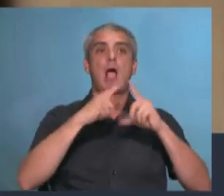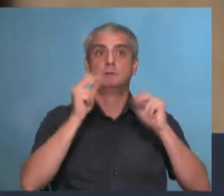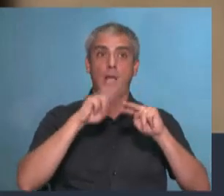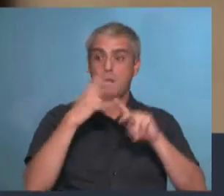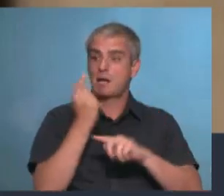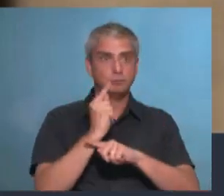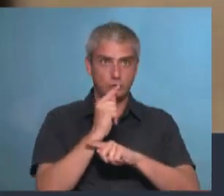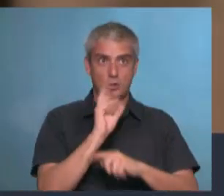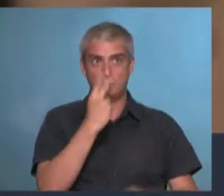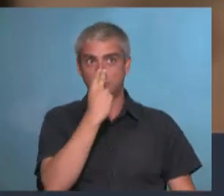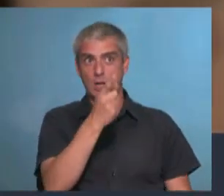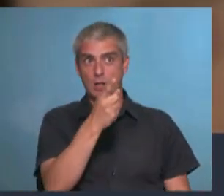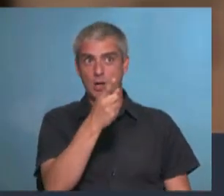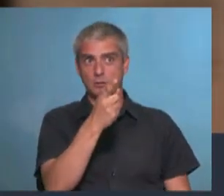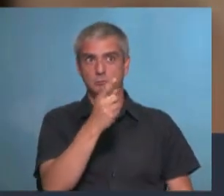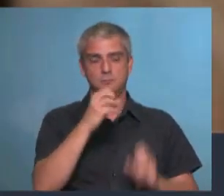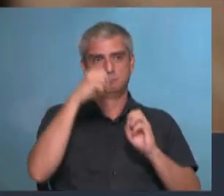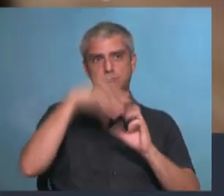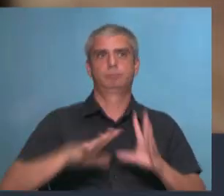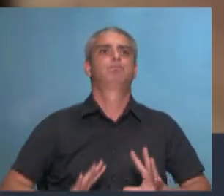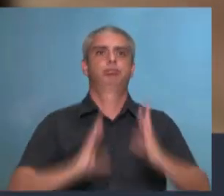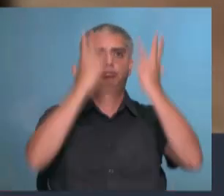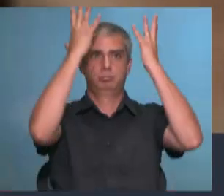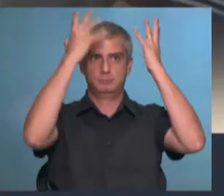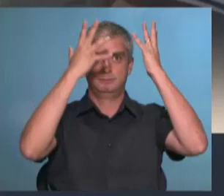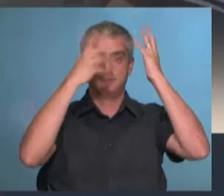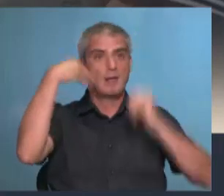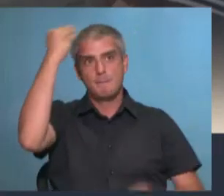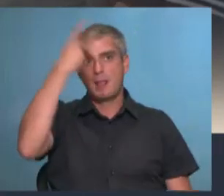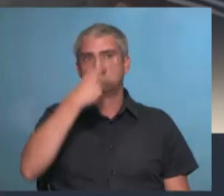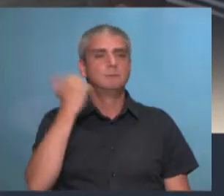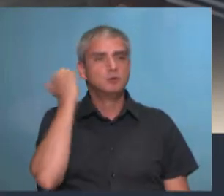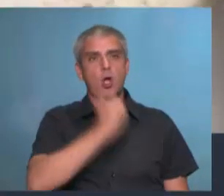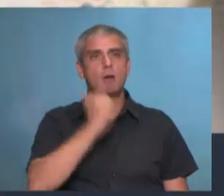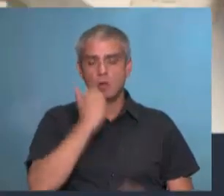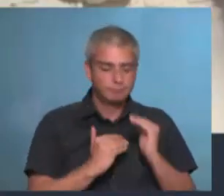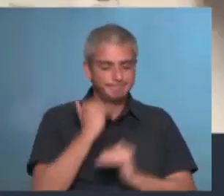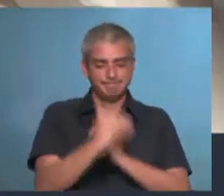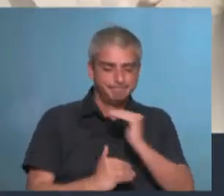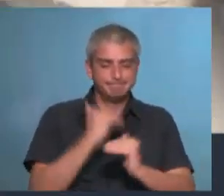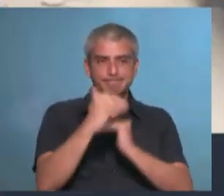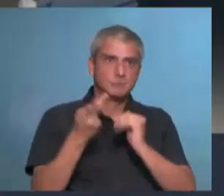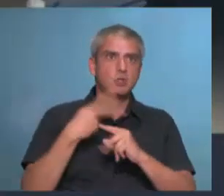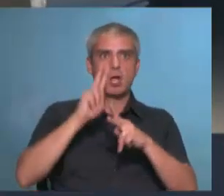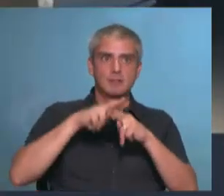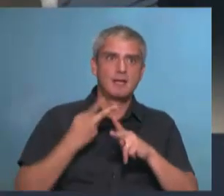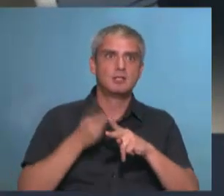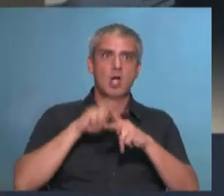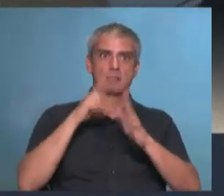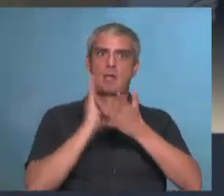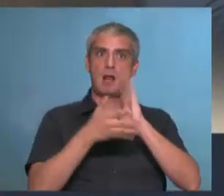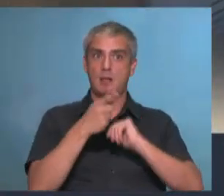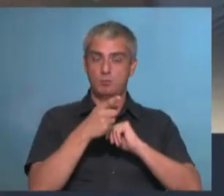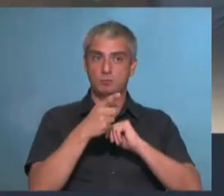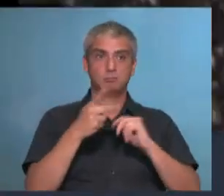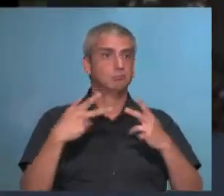מכן, כפי שאפשר לראות, הוא מבעיר את השדה. הפלסטינים מעלים יום יום הילוך, מגבירים את קצב האירועים האלימים,